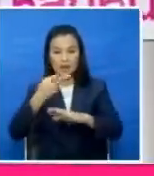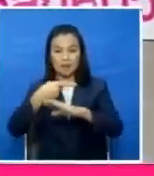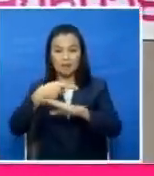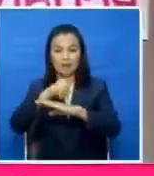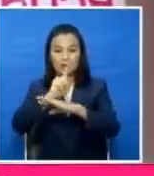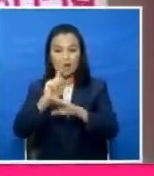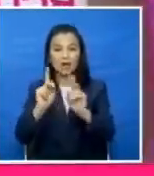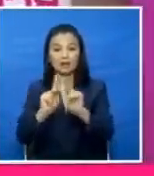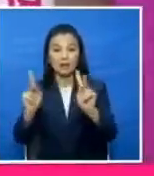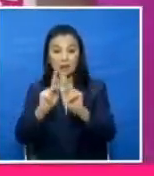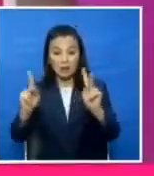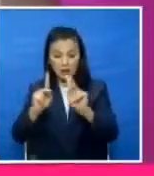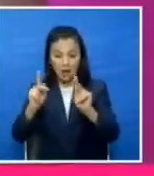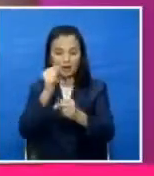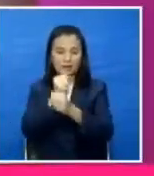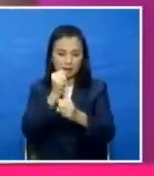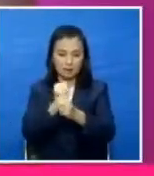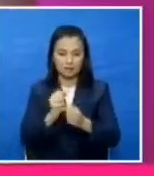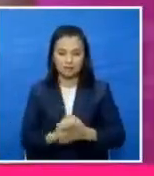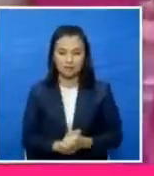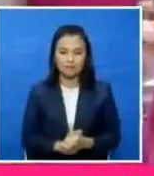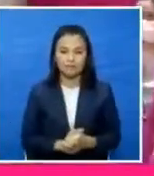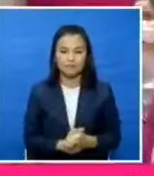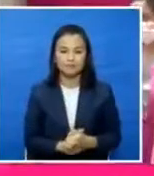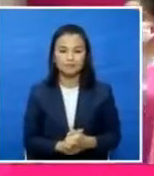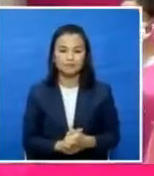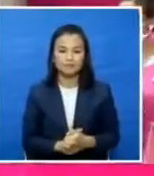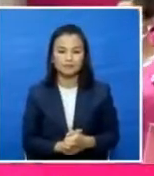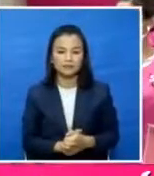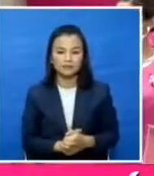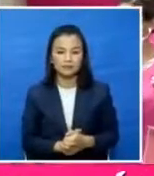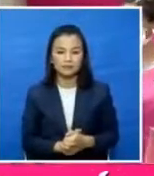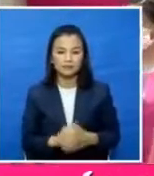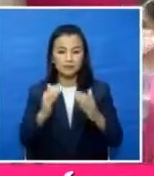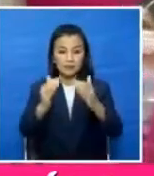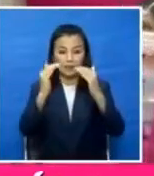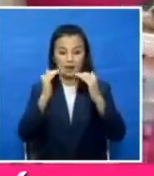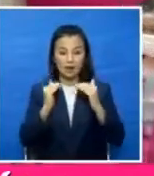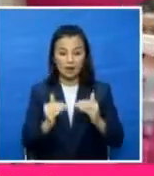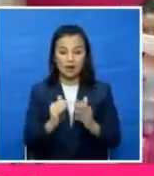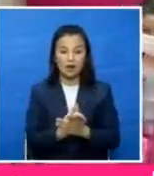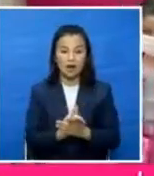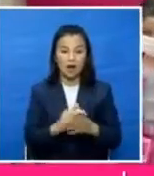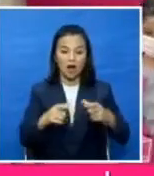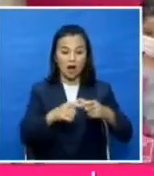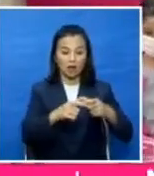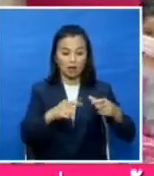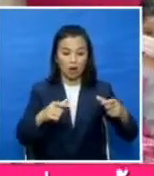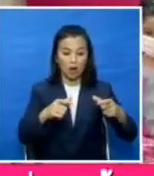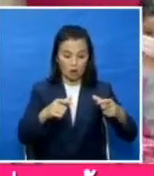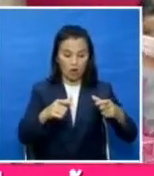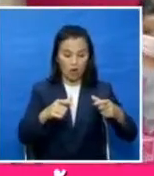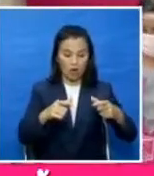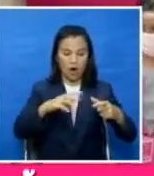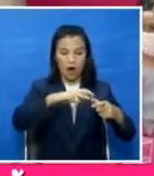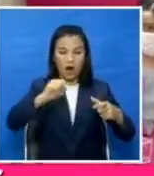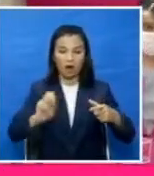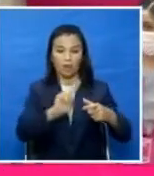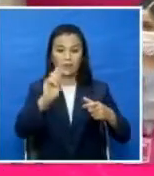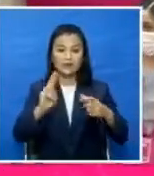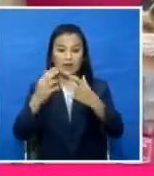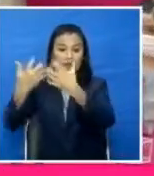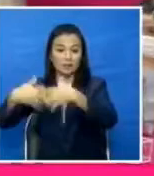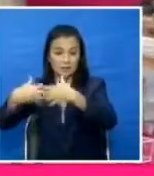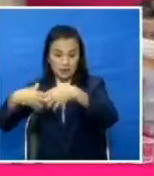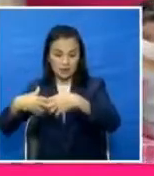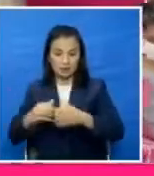สุ่มเลือกมาใช้ในการออกรางวัลค่ะลำดับต่อไปในการเลือกกล่องลูกบอลเพื่อนำไปใช้กับเครื่องออกรางวัลไฟฟ้าอัตโนมั